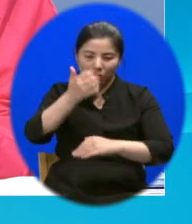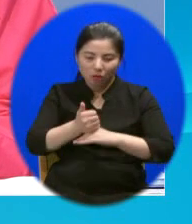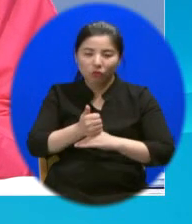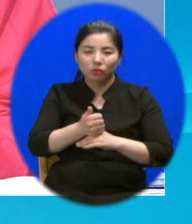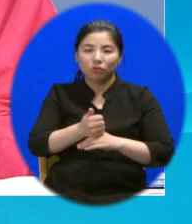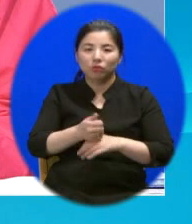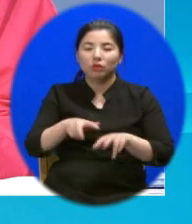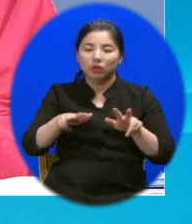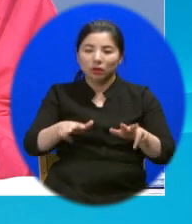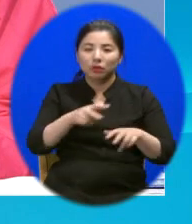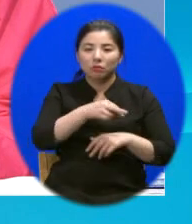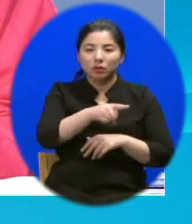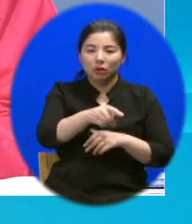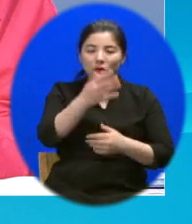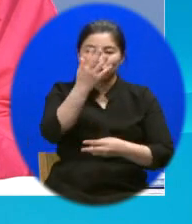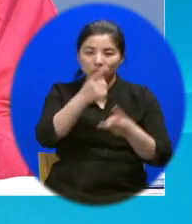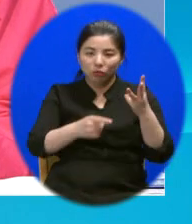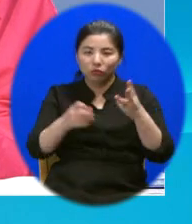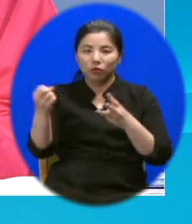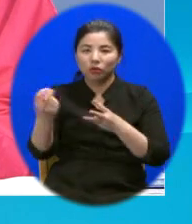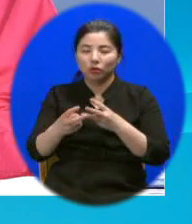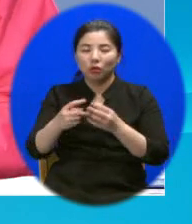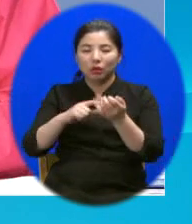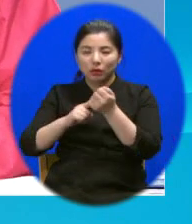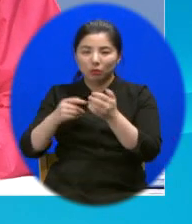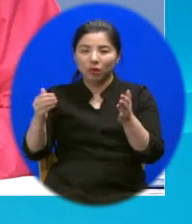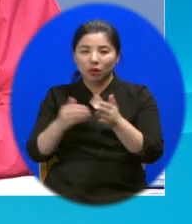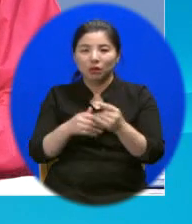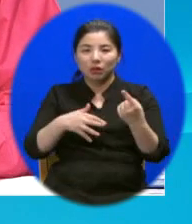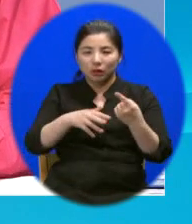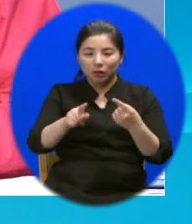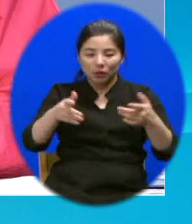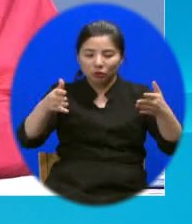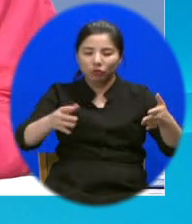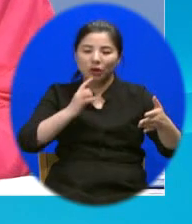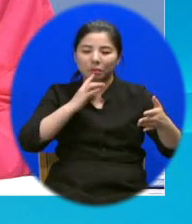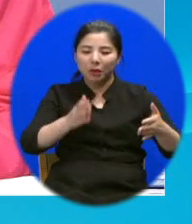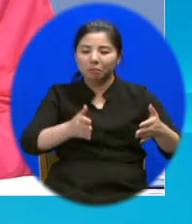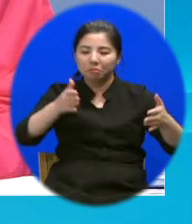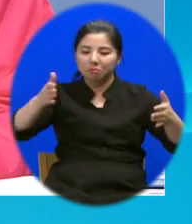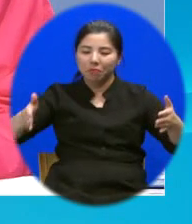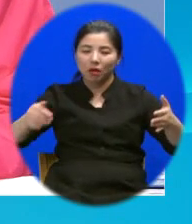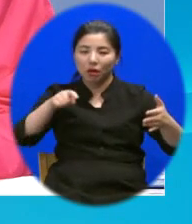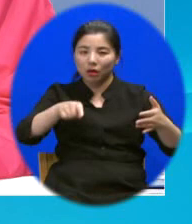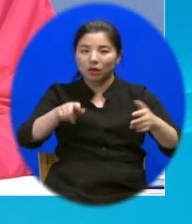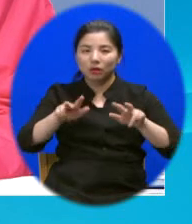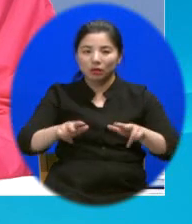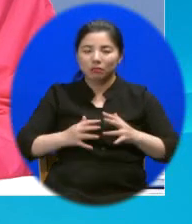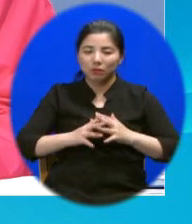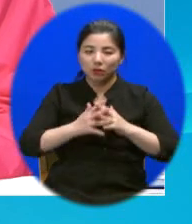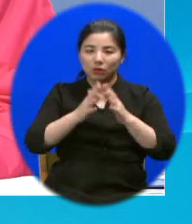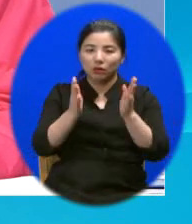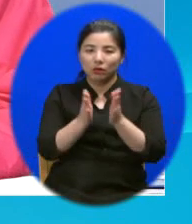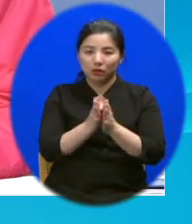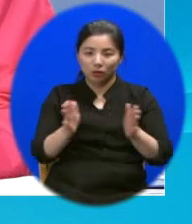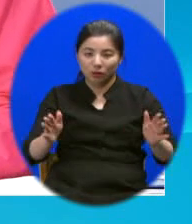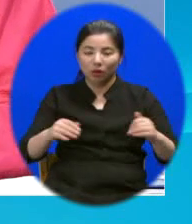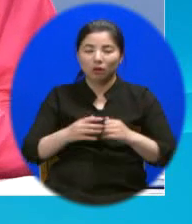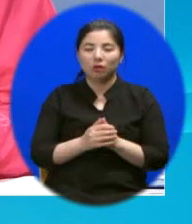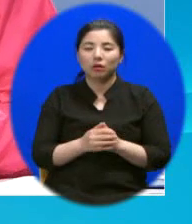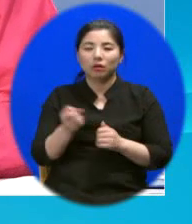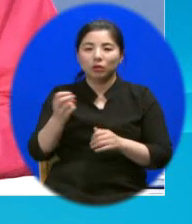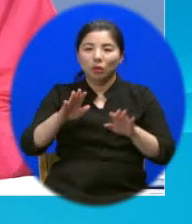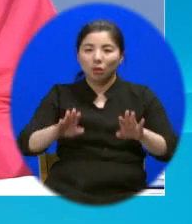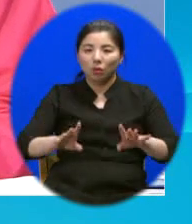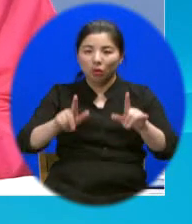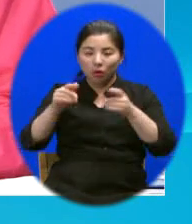서 청조 에 와서 지금 그 중 평가 제 1차 구간만 지금 확장하는 걸로 어 지금 시장이 되고 있고 금년도에